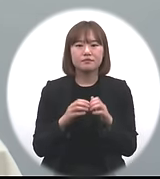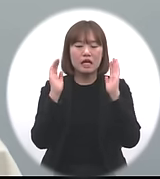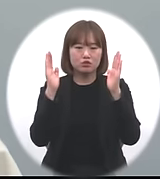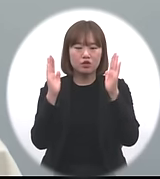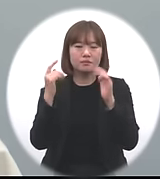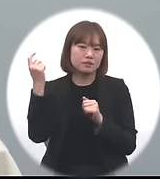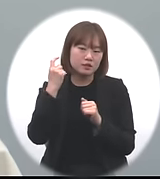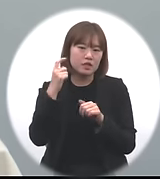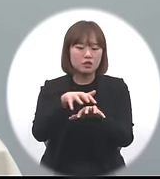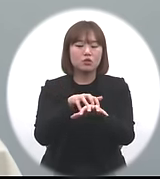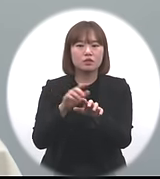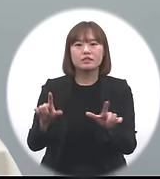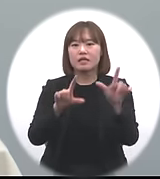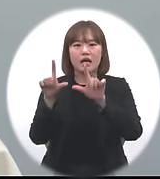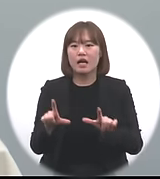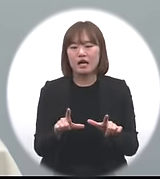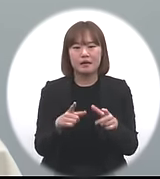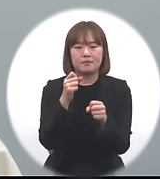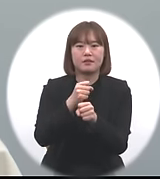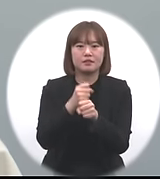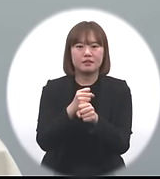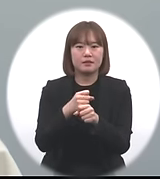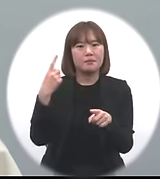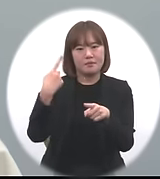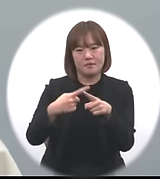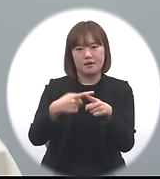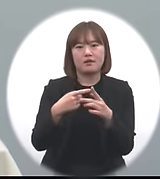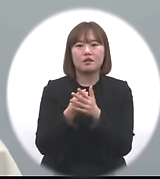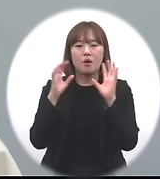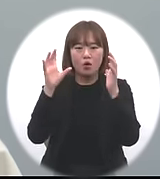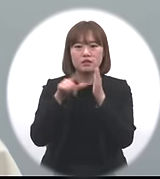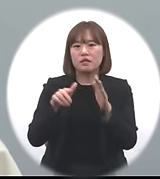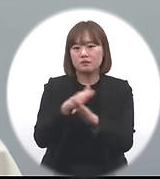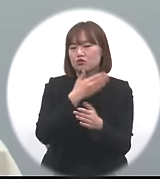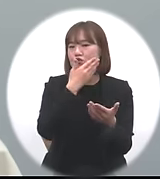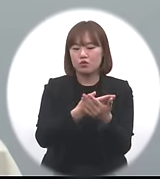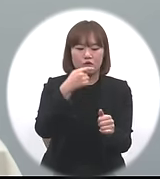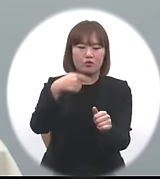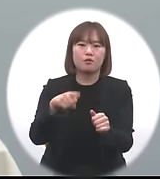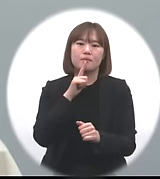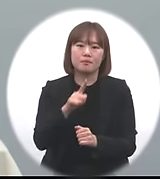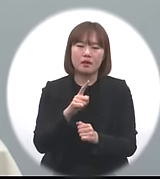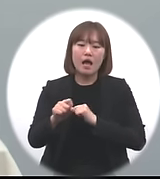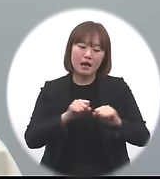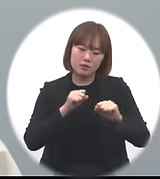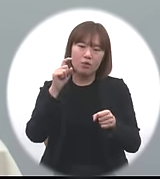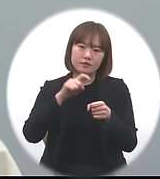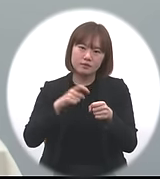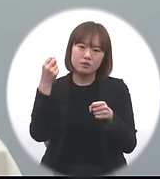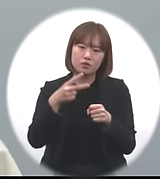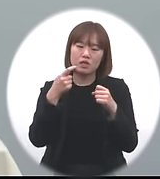시간에 앉아서 수업을 듣게 만드는 조직 생활, 사회 생활을 할수 있는 구성원을 만드는 거기 때문에 이건 어렸을 때부터 되게 중요한 교육 중에